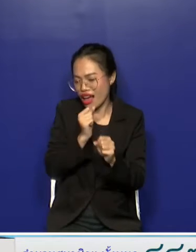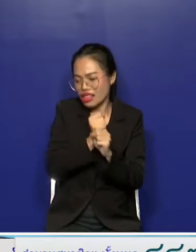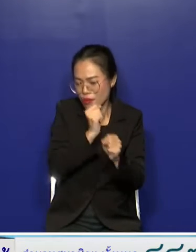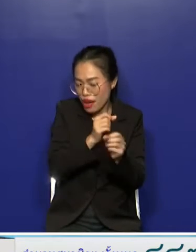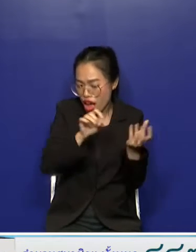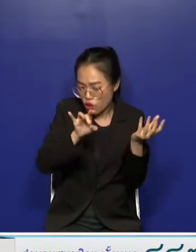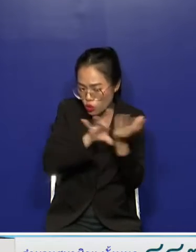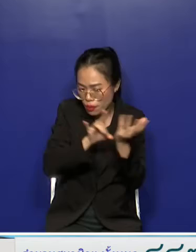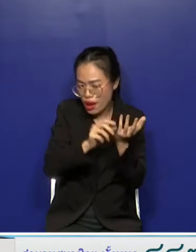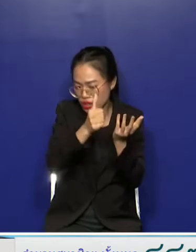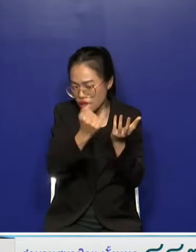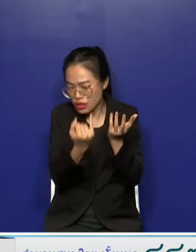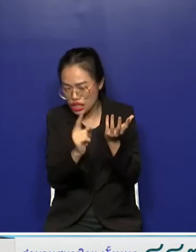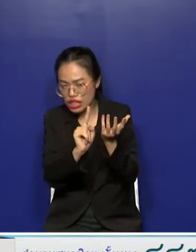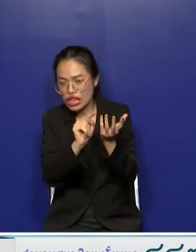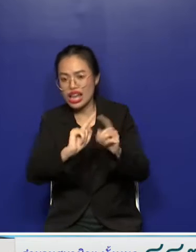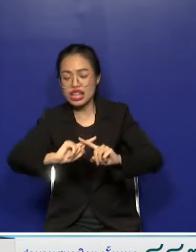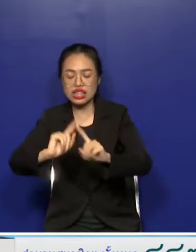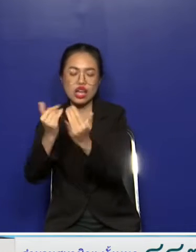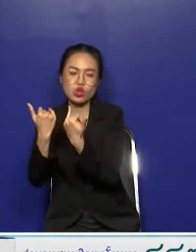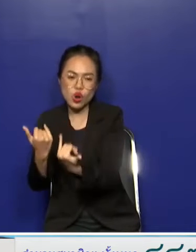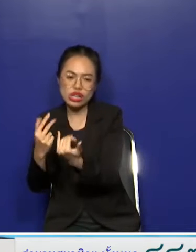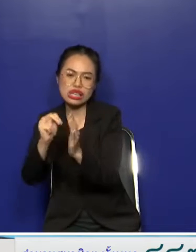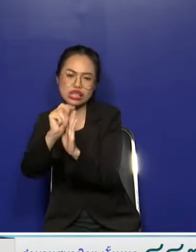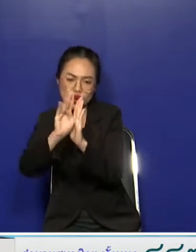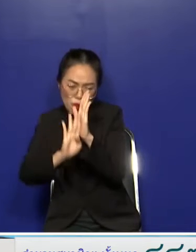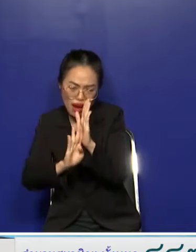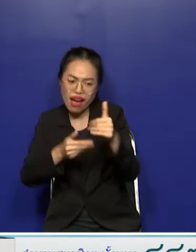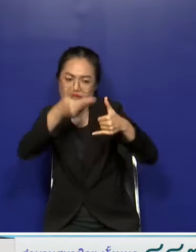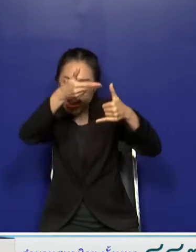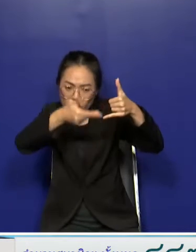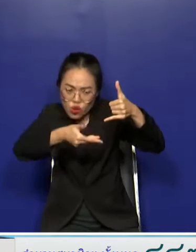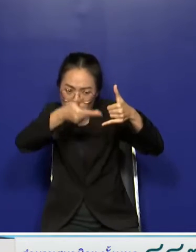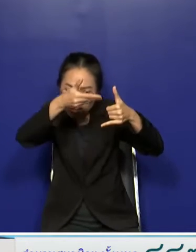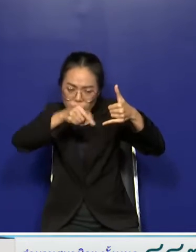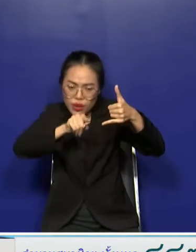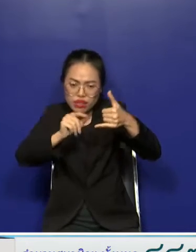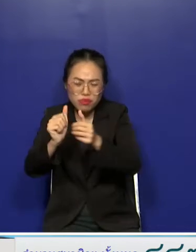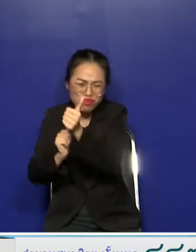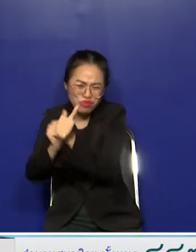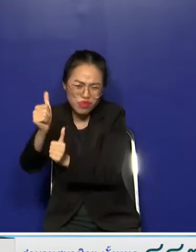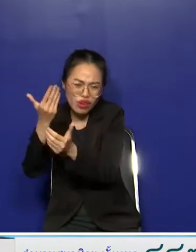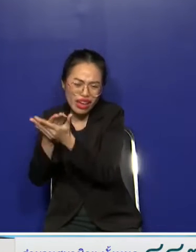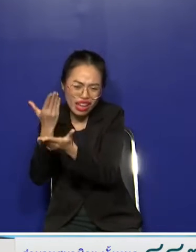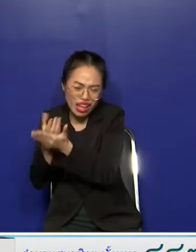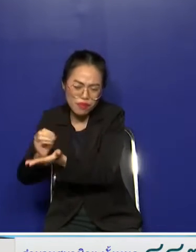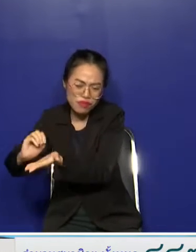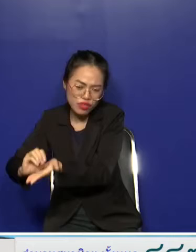ทประนโยบายและคุสบัตของผู้สมัครต้สู้กับเงินกับอำนาจครัท่าน